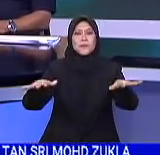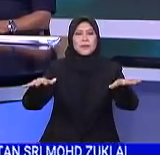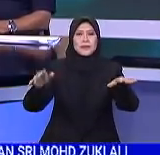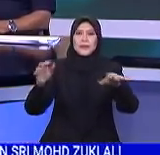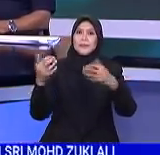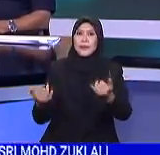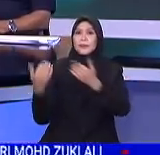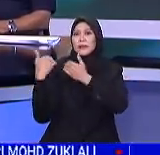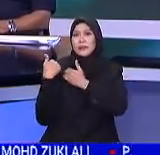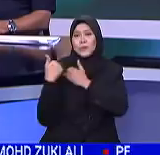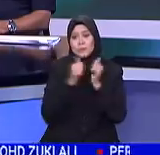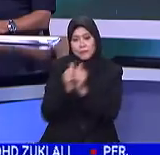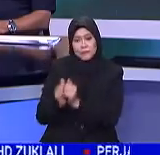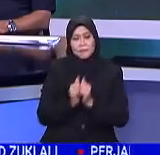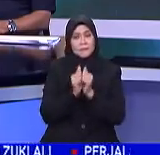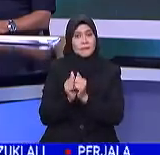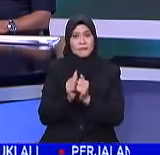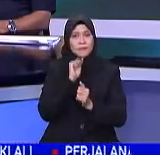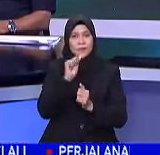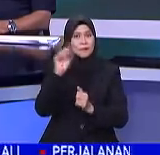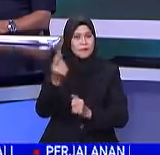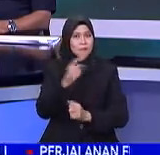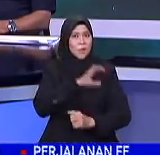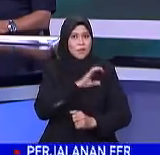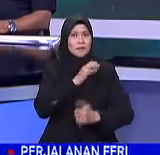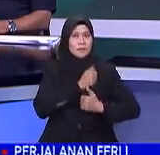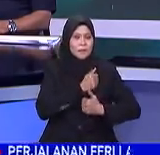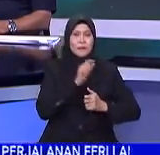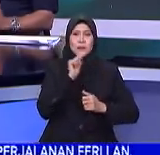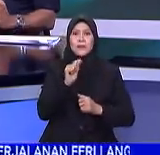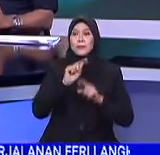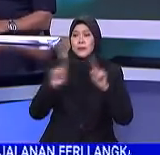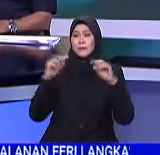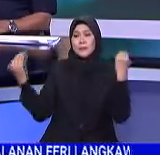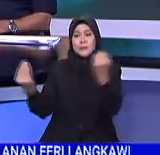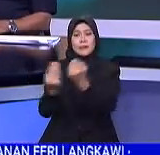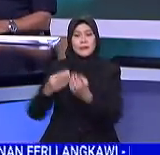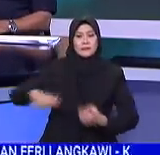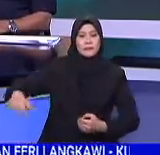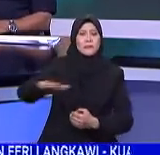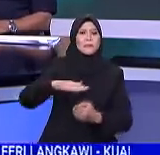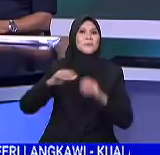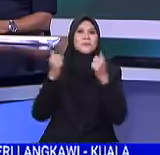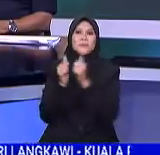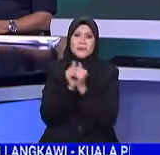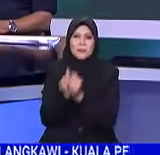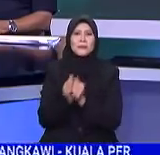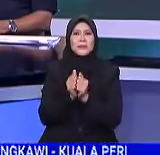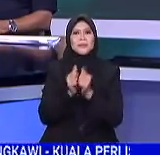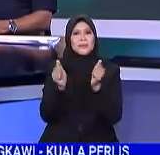menjadi tanggungjawab bersama, bukan sahaja pihak berkuasa tapi masyarakat bersama dengan pihak